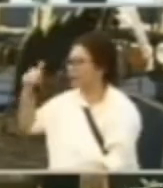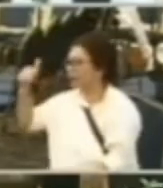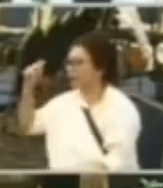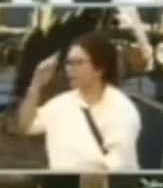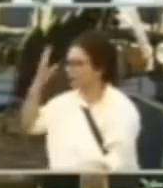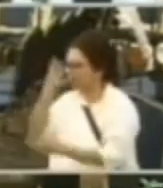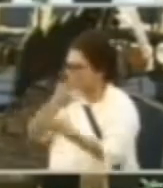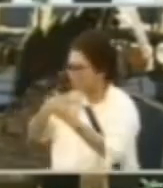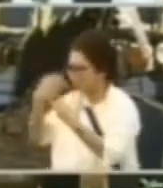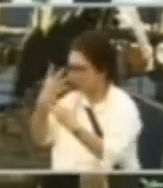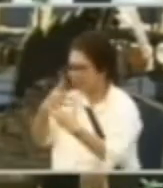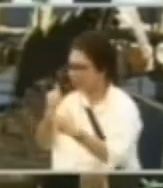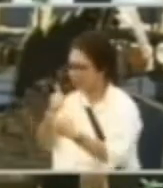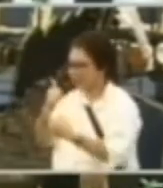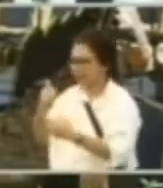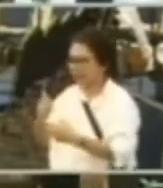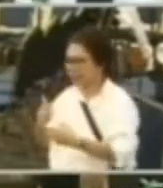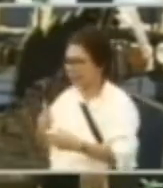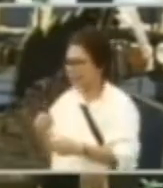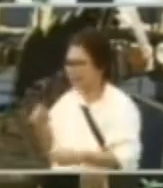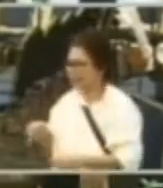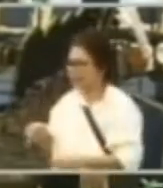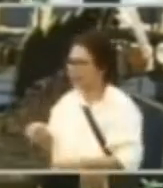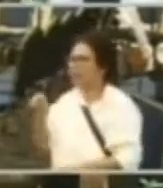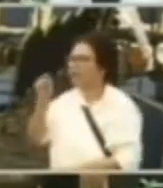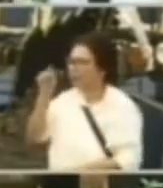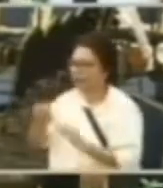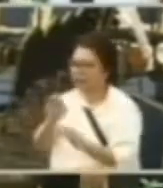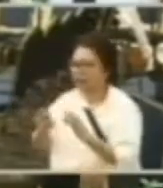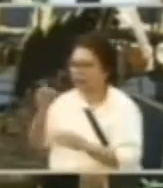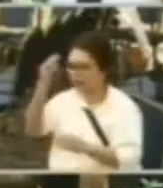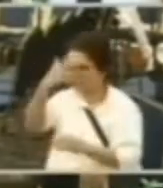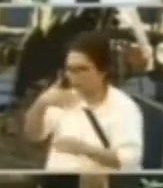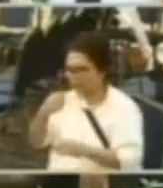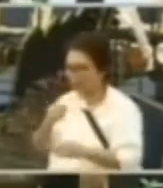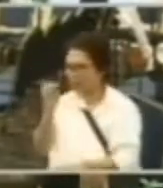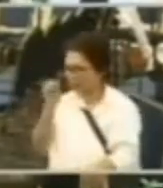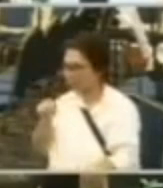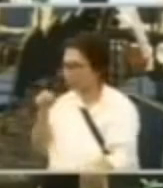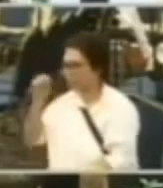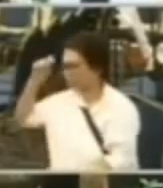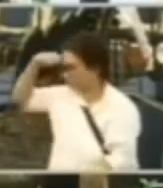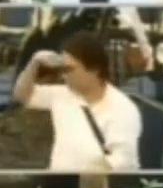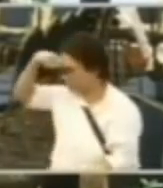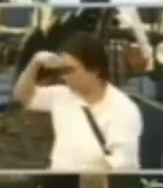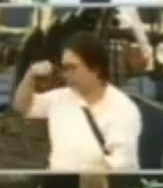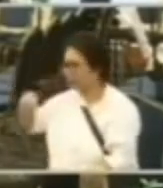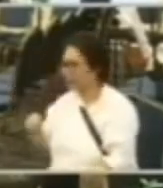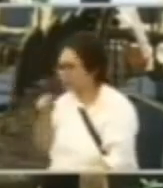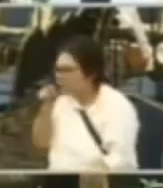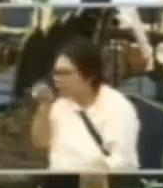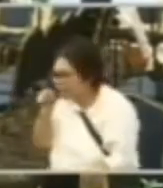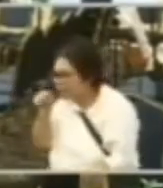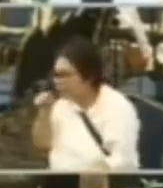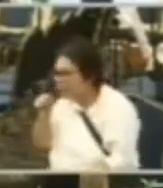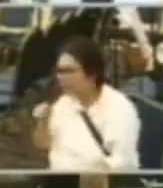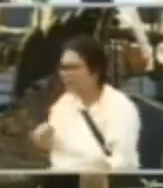Lalu saya lihat ada satu anak bodoh, saya tanya, tunjuk. Ya kamu. Romo saya? Ya. Romo kita disebut Kristen karena kita bukan Muslim.